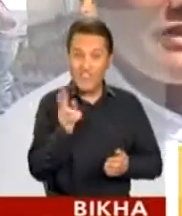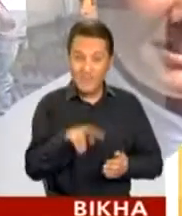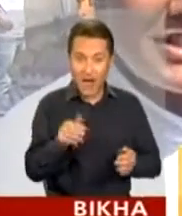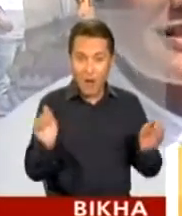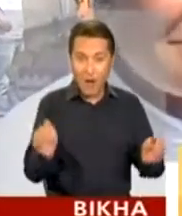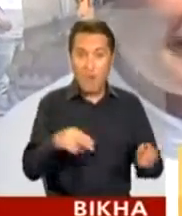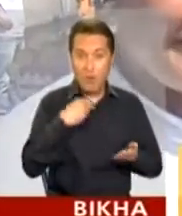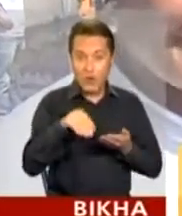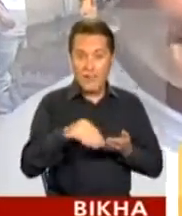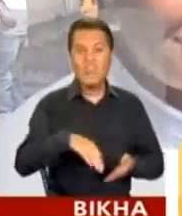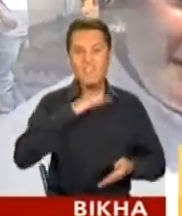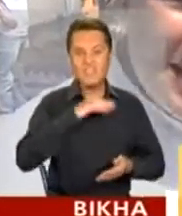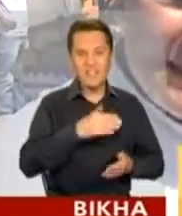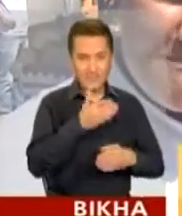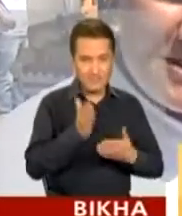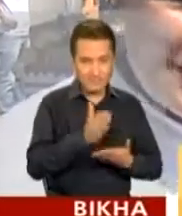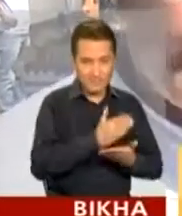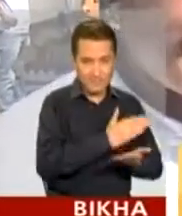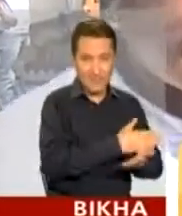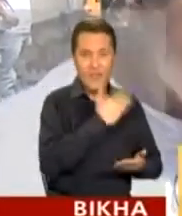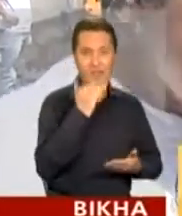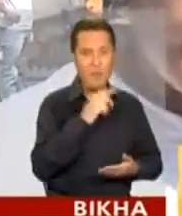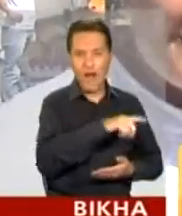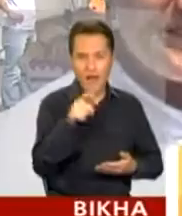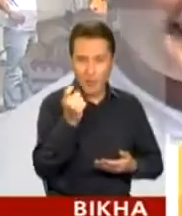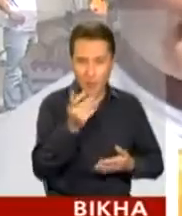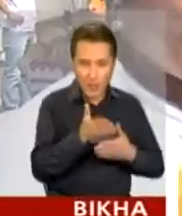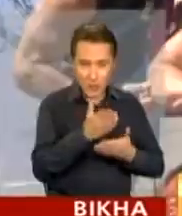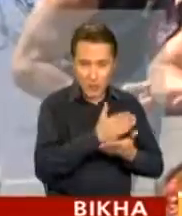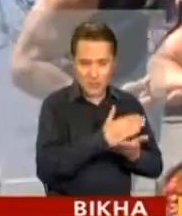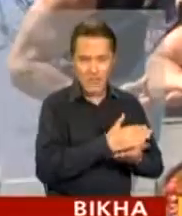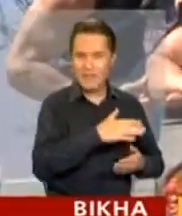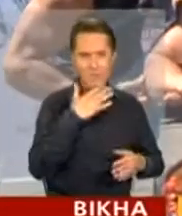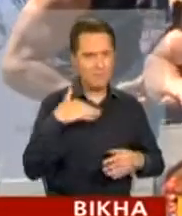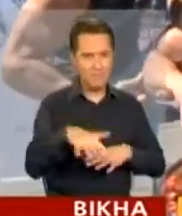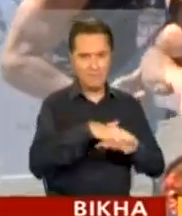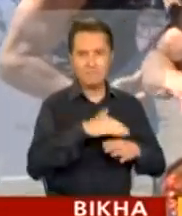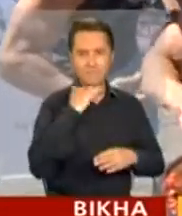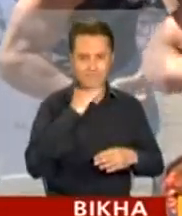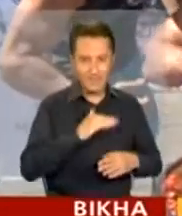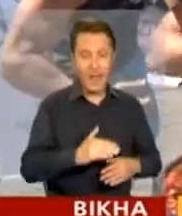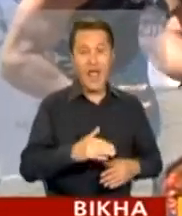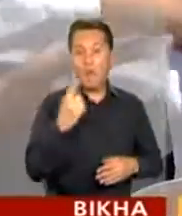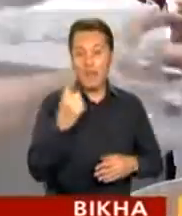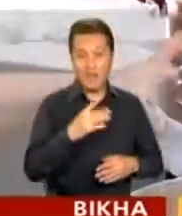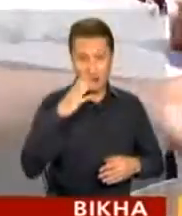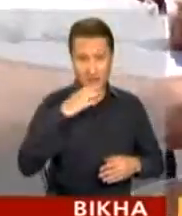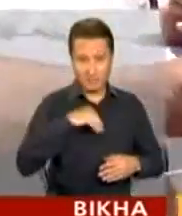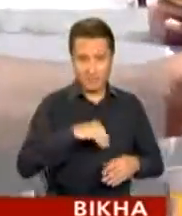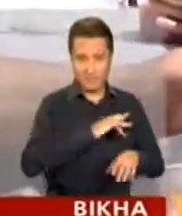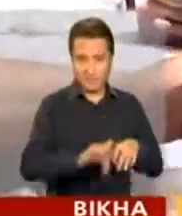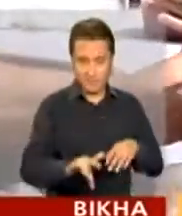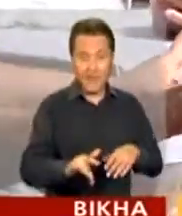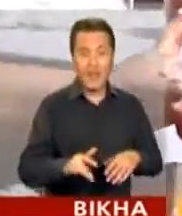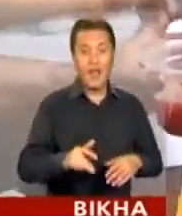так що вистачить набагато. Як будемо ділити потрошки, так на зовсім багато. Першими зі стравою впоралися бодібілдери. Їдло